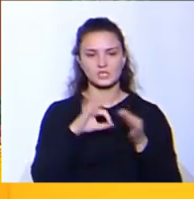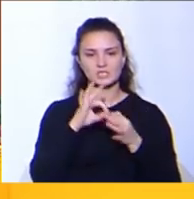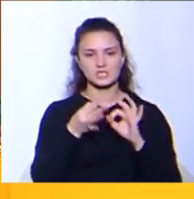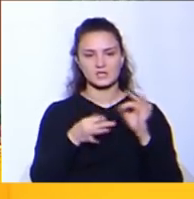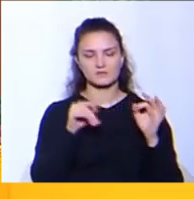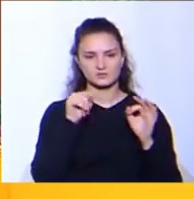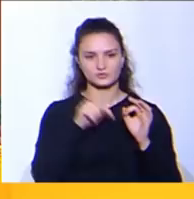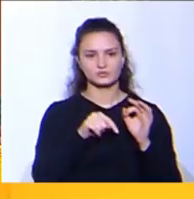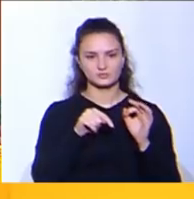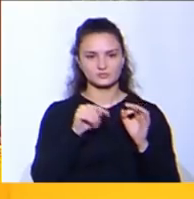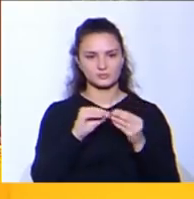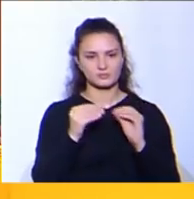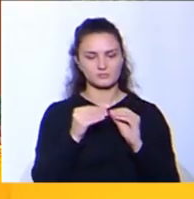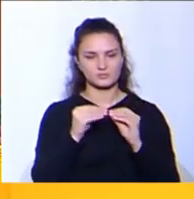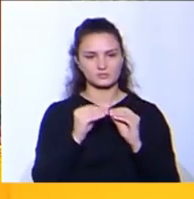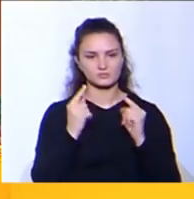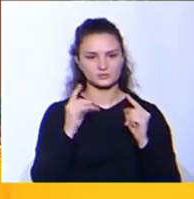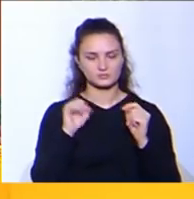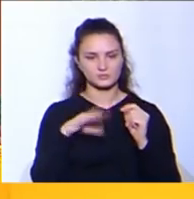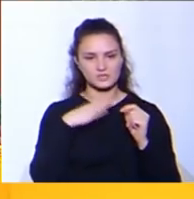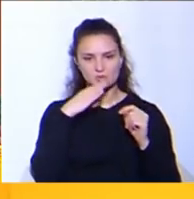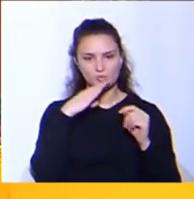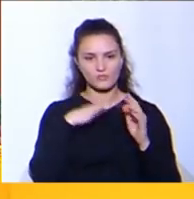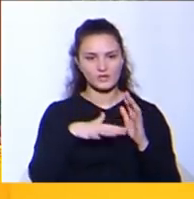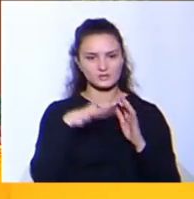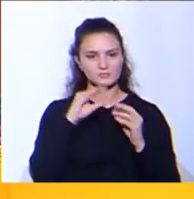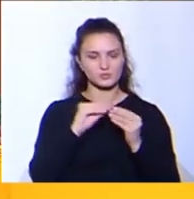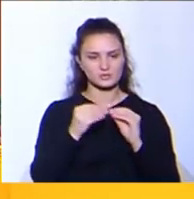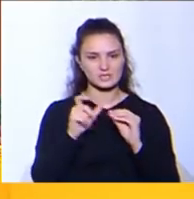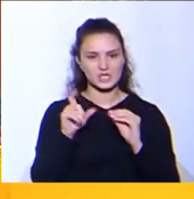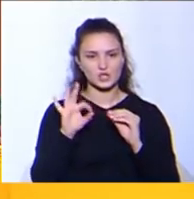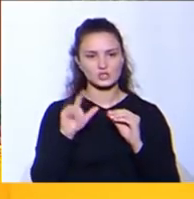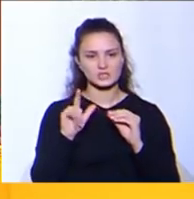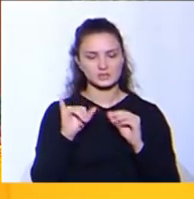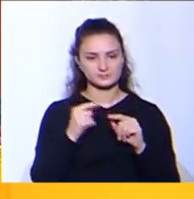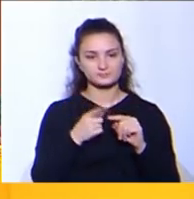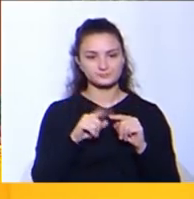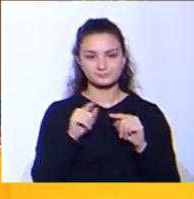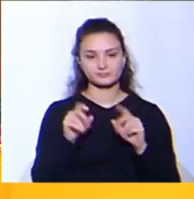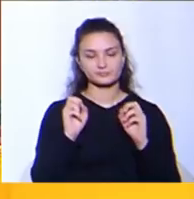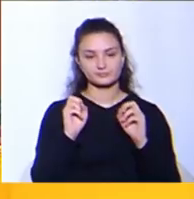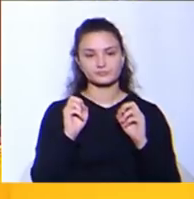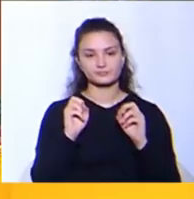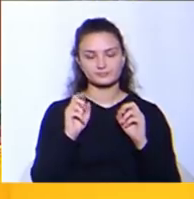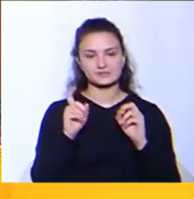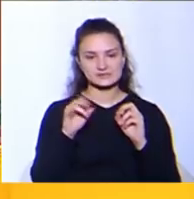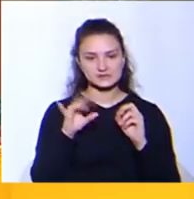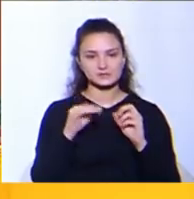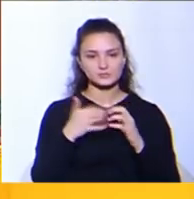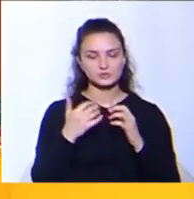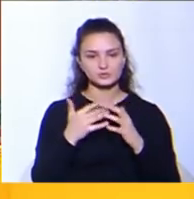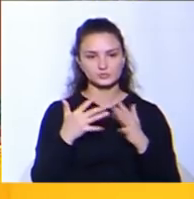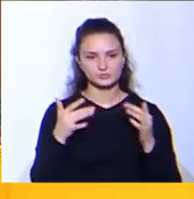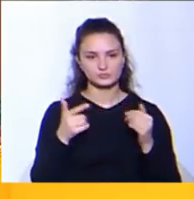ტრაქტში გამოვიდეს მწყობრიდან. შეიძლება წყლოვანი პროცესებიც კი წარიმართოს, ეროზიები, რაც არ მისცემს საშუალებას ნედლი, ხილი და ბოსტნეული